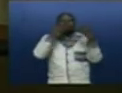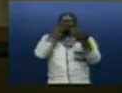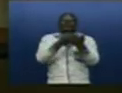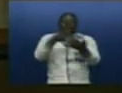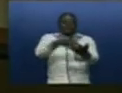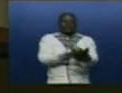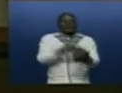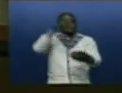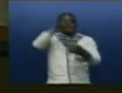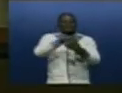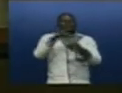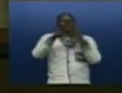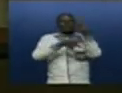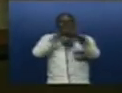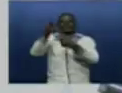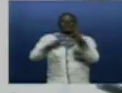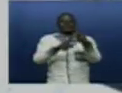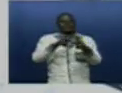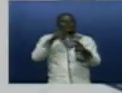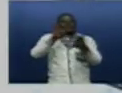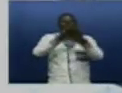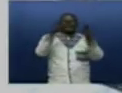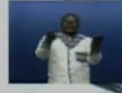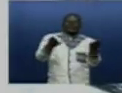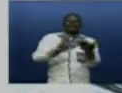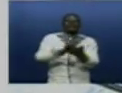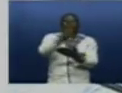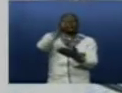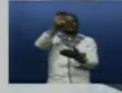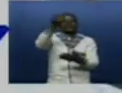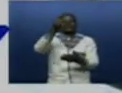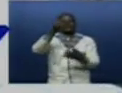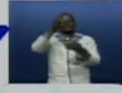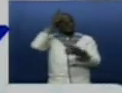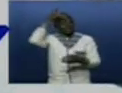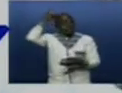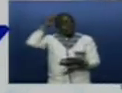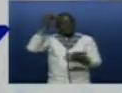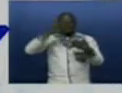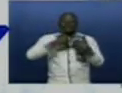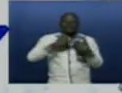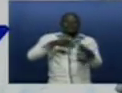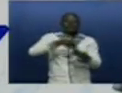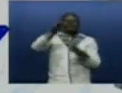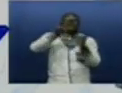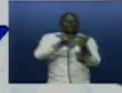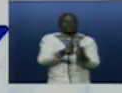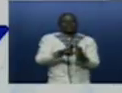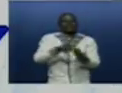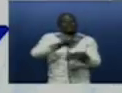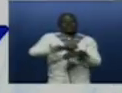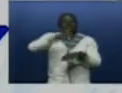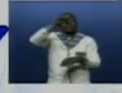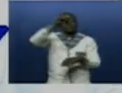région du Sahel. Il a parlé de l'ouverture de l'université de Dori qui va avoir des filières professionnalisantes au niveau du supérieur, mais